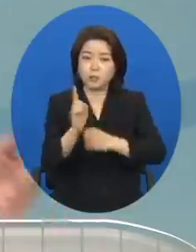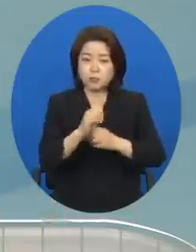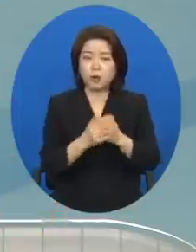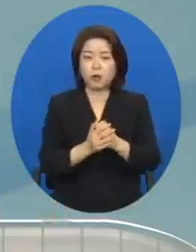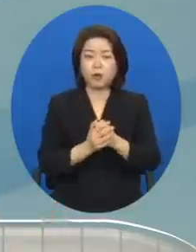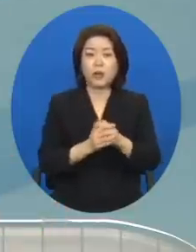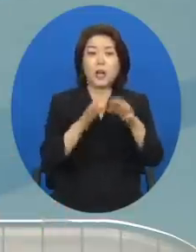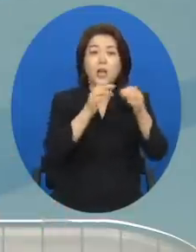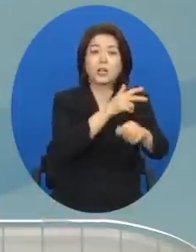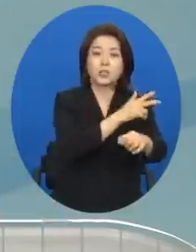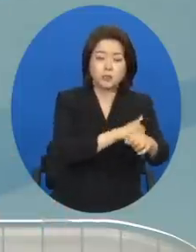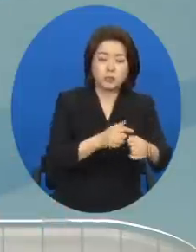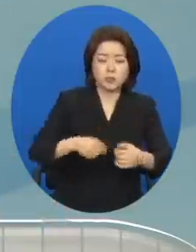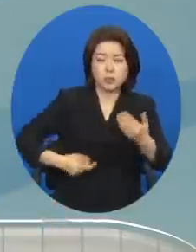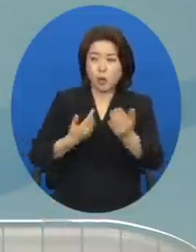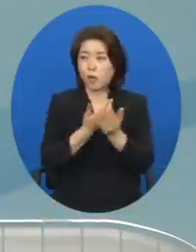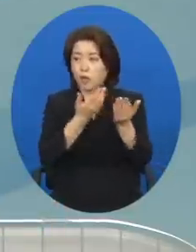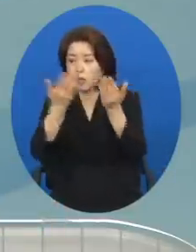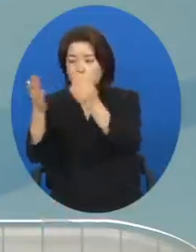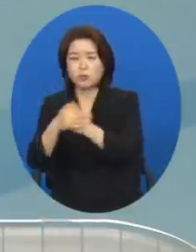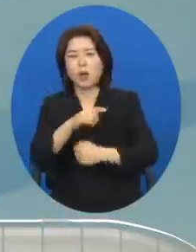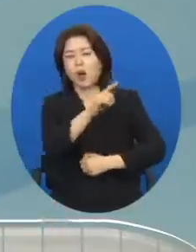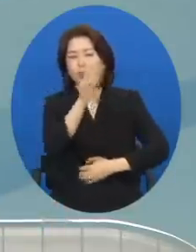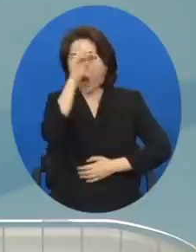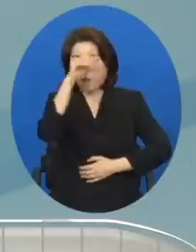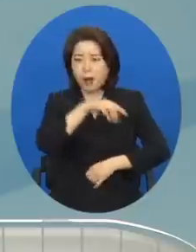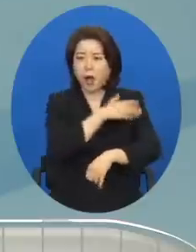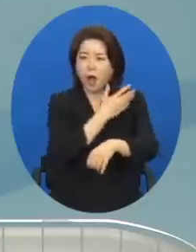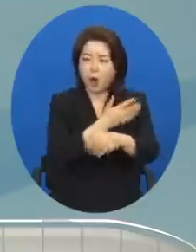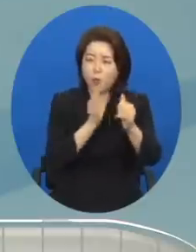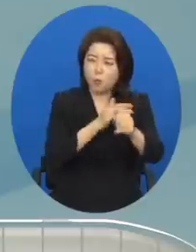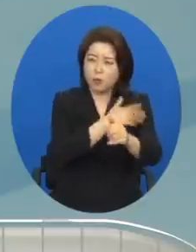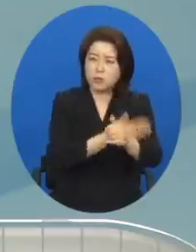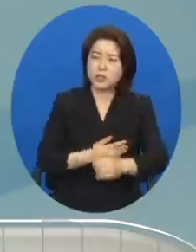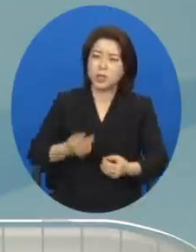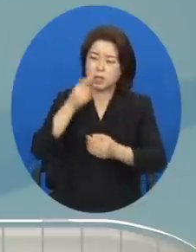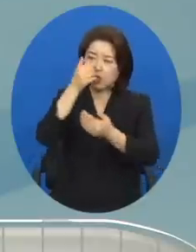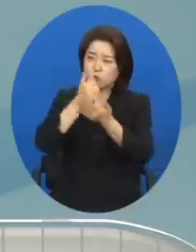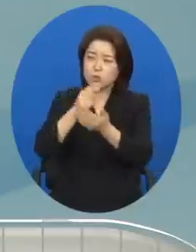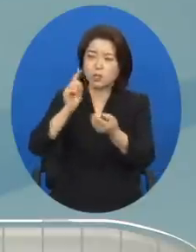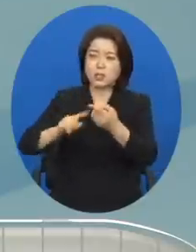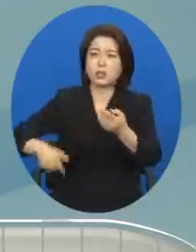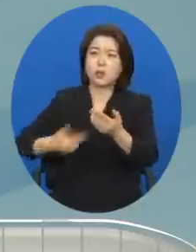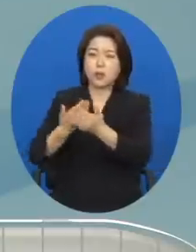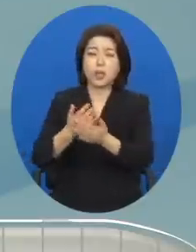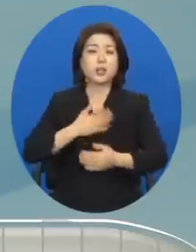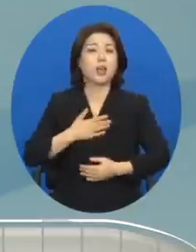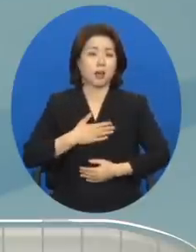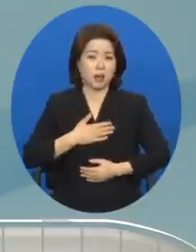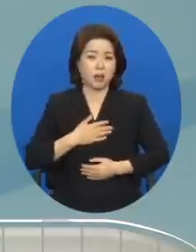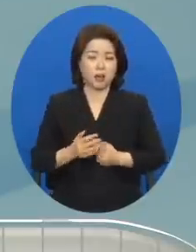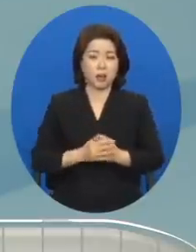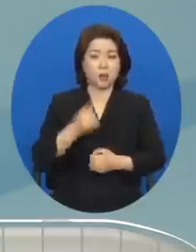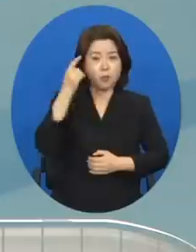집사의 죄를 회개하고 박 권사님의 죄를 내가 회개하는 거예요. 왜? 내